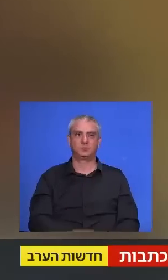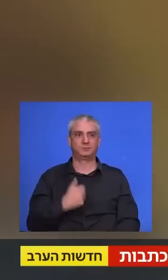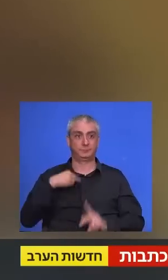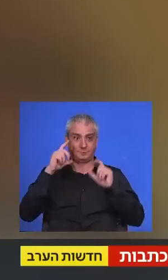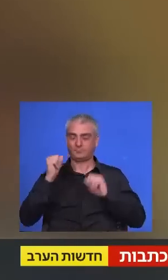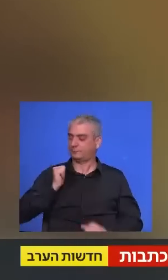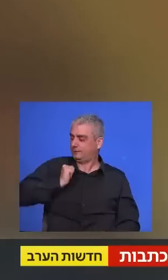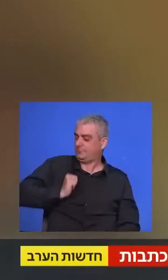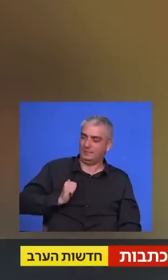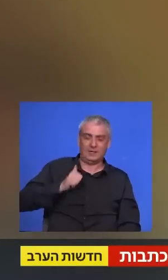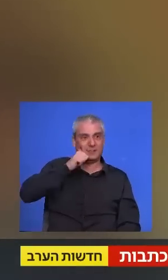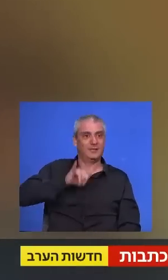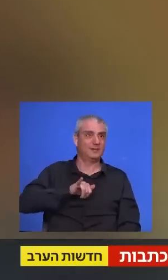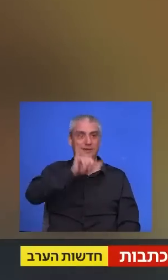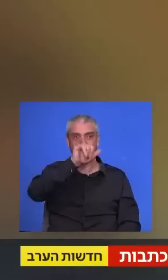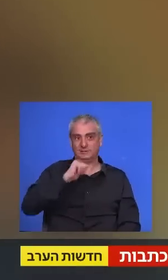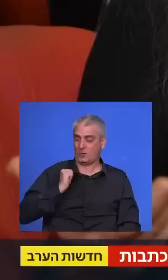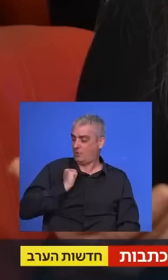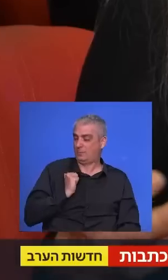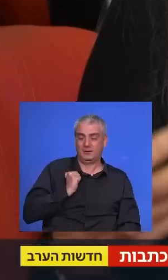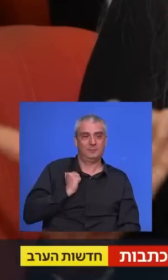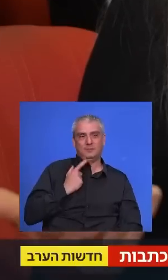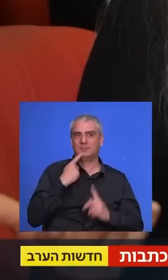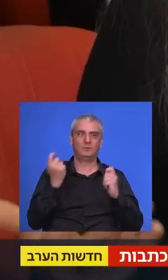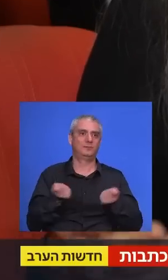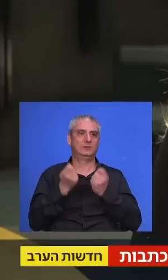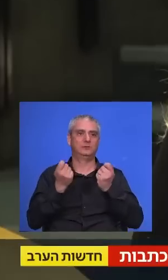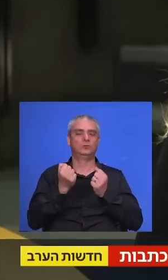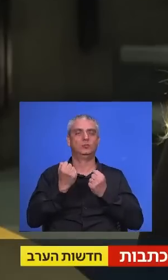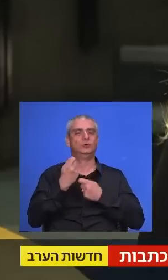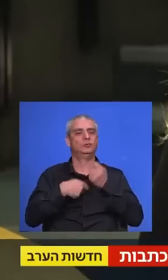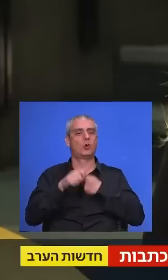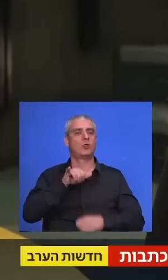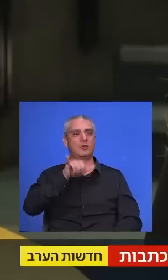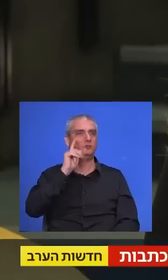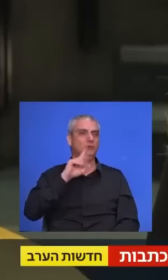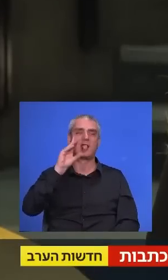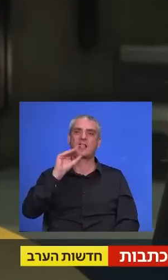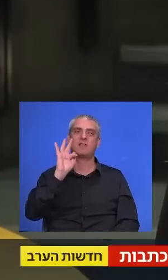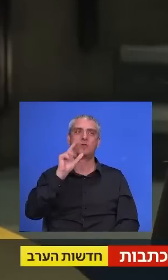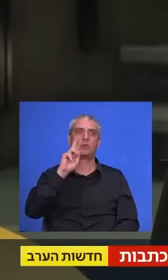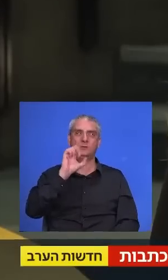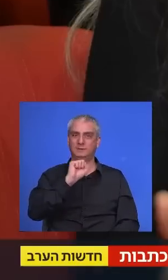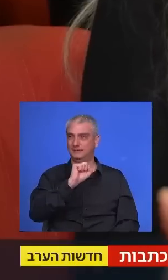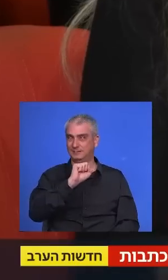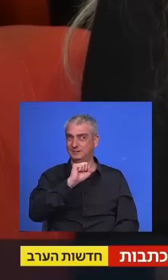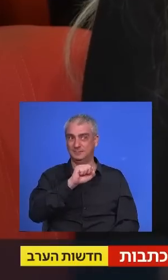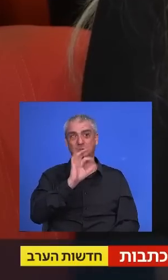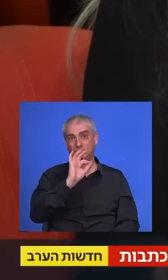והצטלמתי עם תיק נסיעות, ופרסמתי סוכנות נסיעות בשם דפנה טורס,